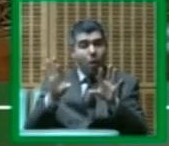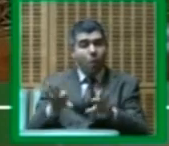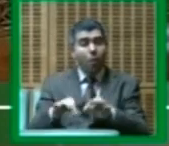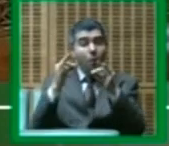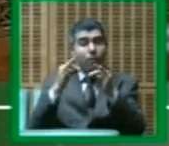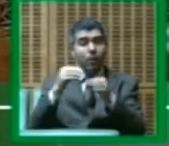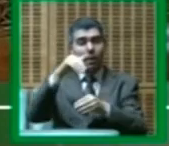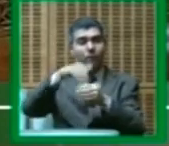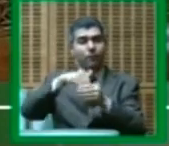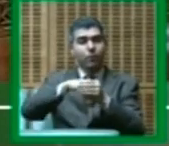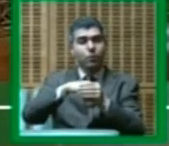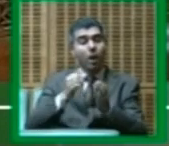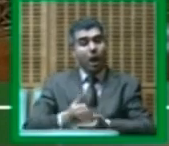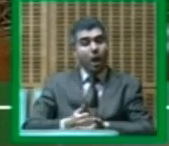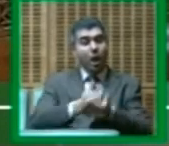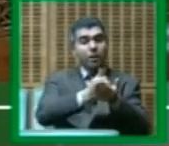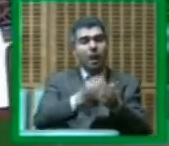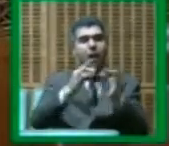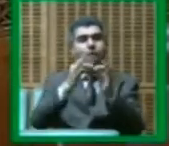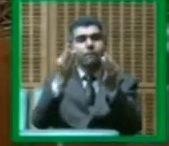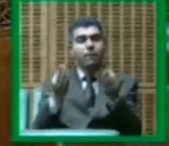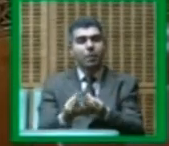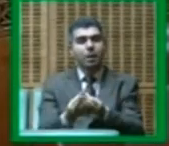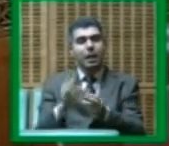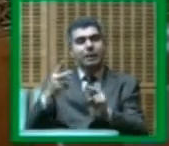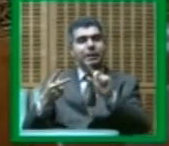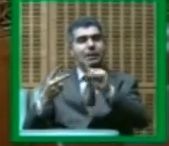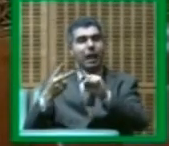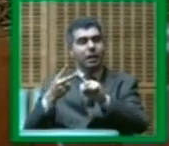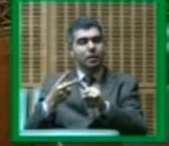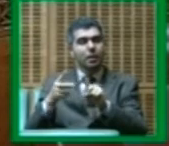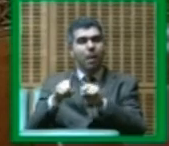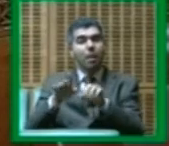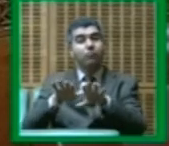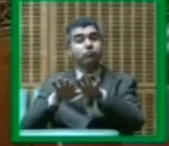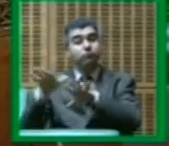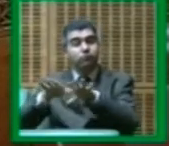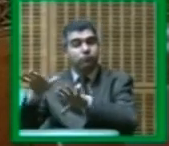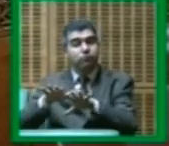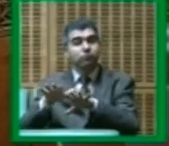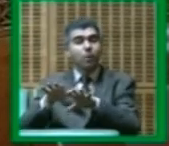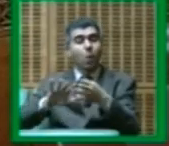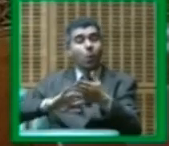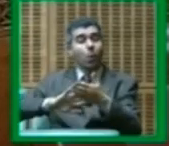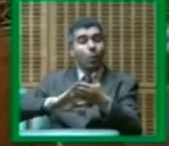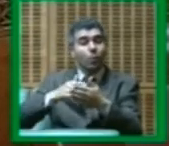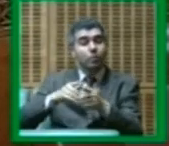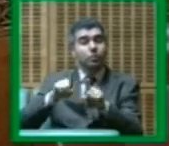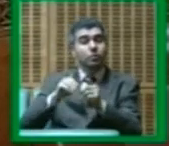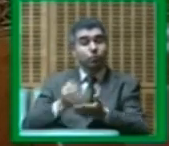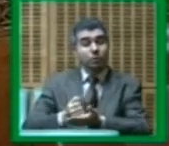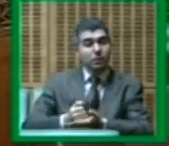وليس الاجتماعي، أما الشق الثاني فيتعلق بالتدابير التي ينبغي